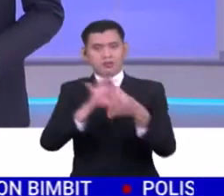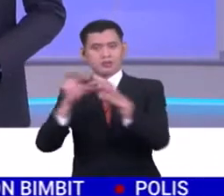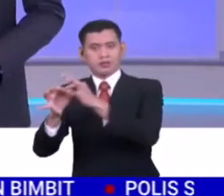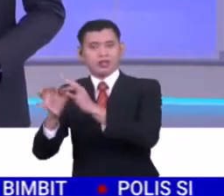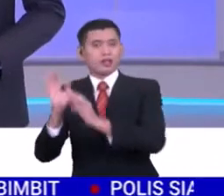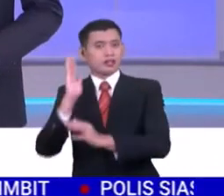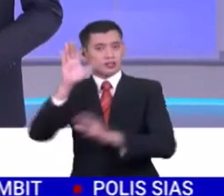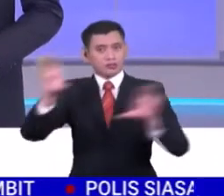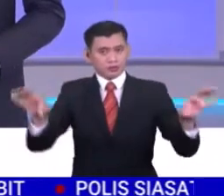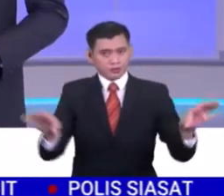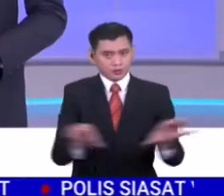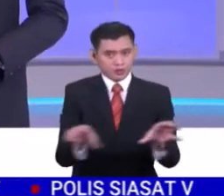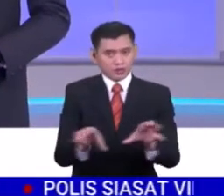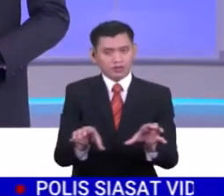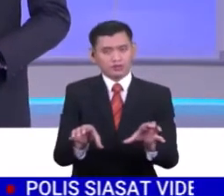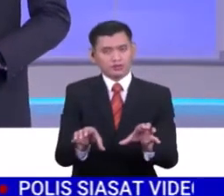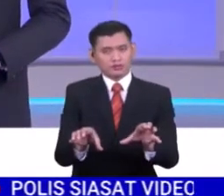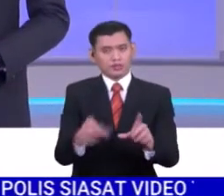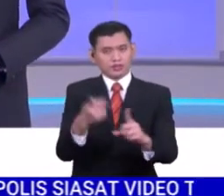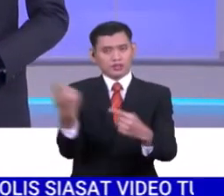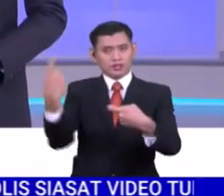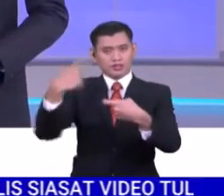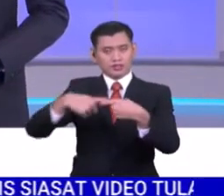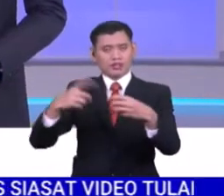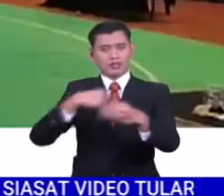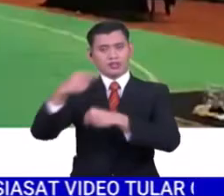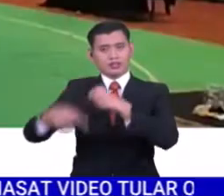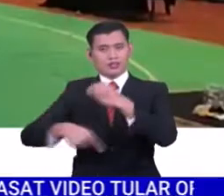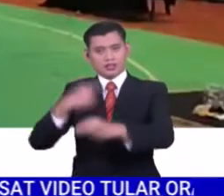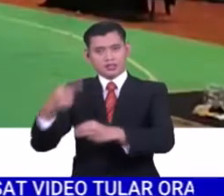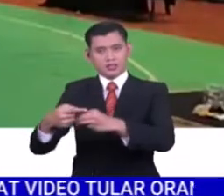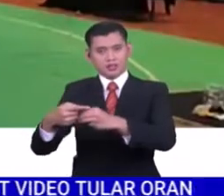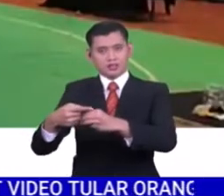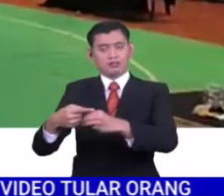dalam masa terdekat berhubung perkara berkenaan.